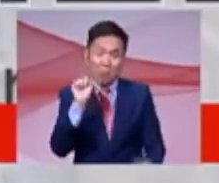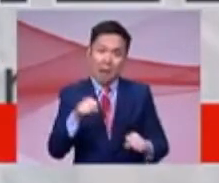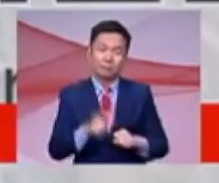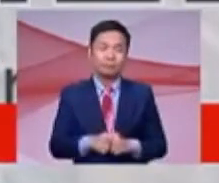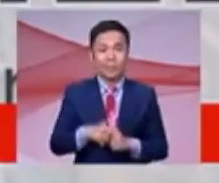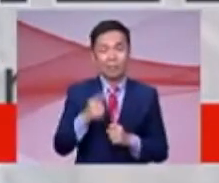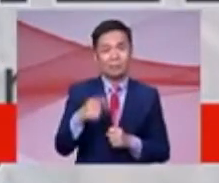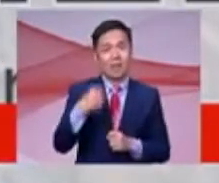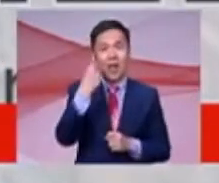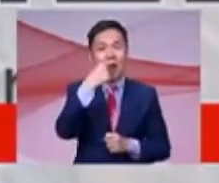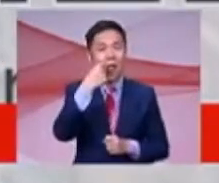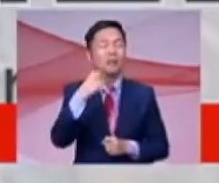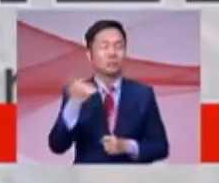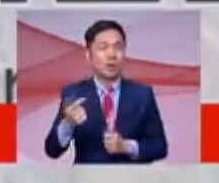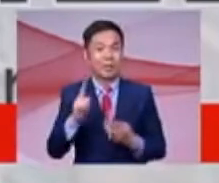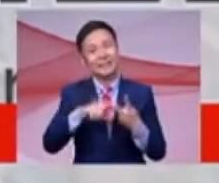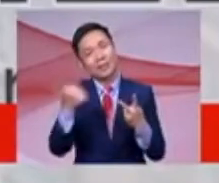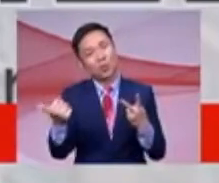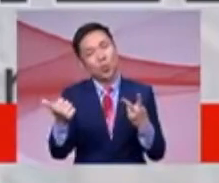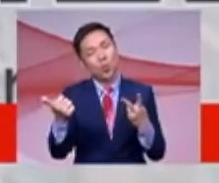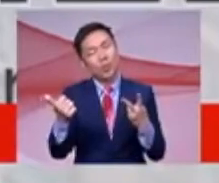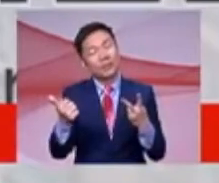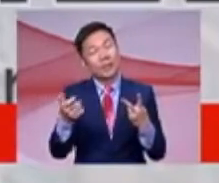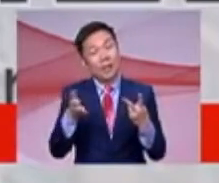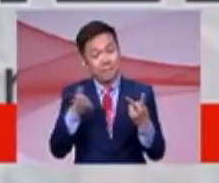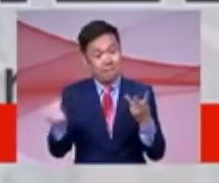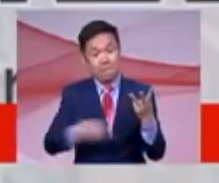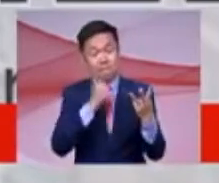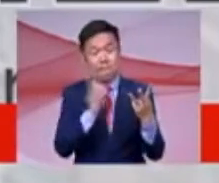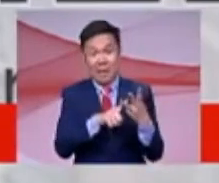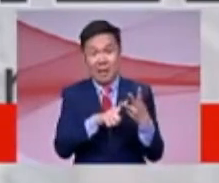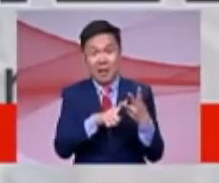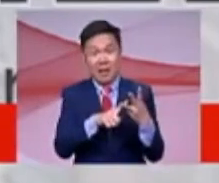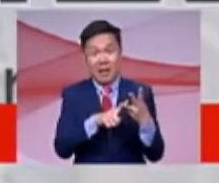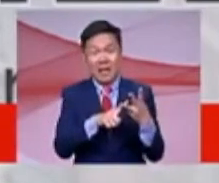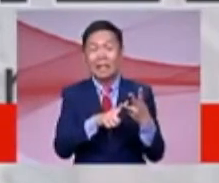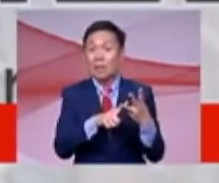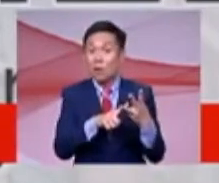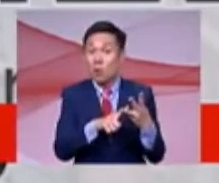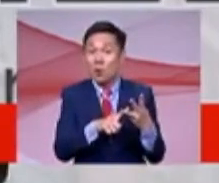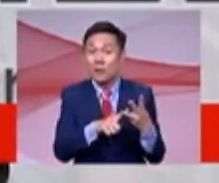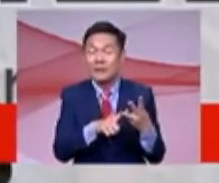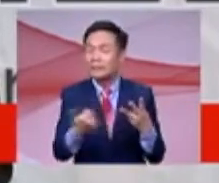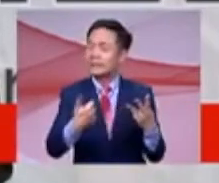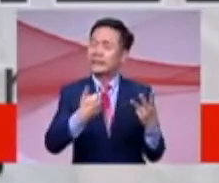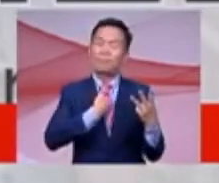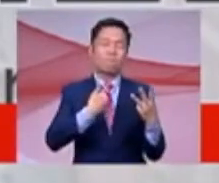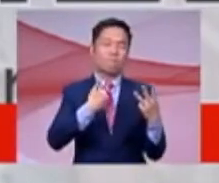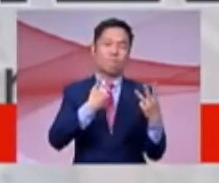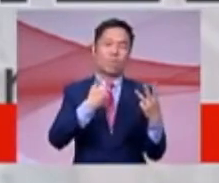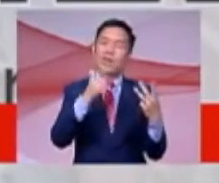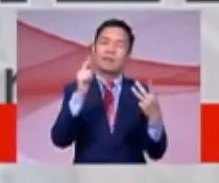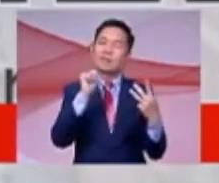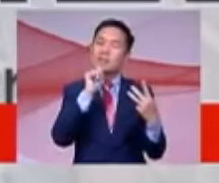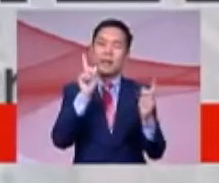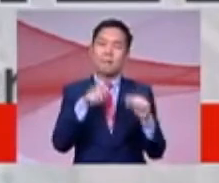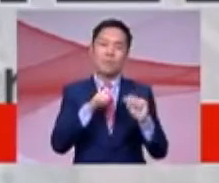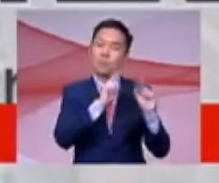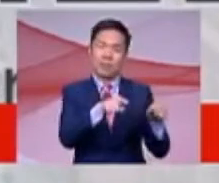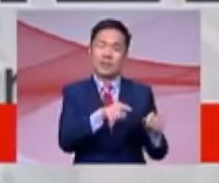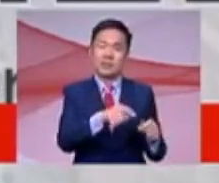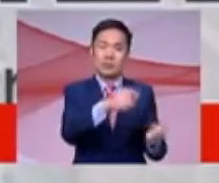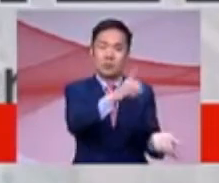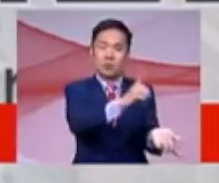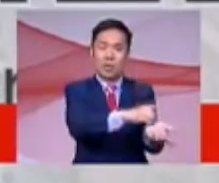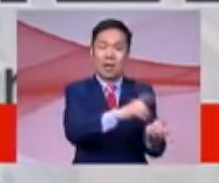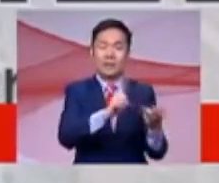gunakan kaedah tersebut, dan ada lagi satu kaedah yang boleh di ujian yang dilaksanakan sendiri, bukan petugas kesihatan,